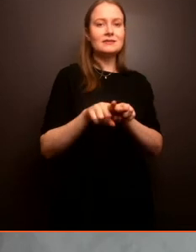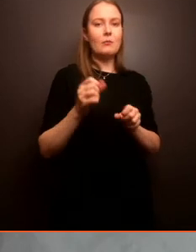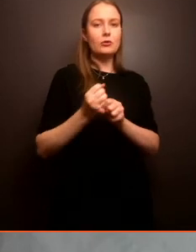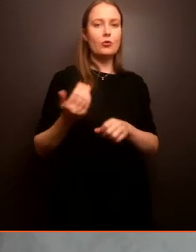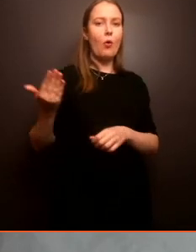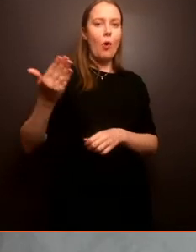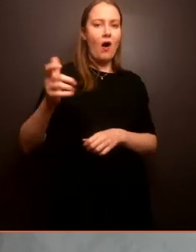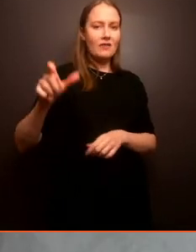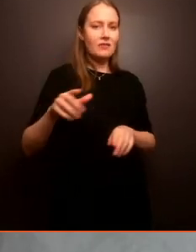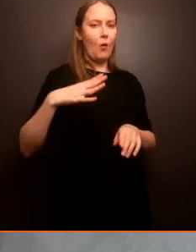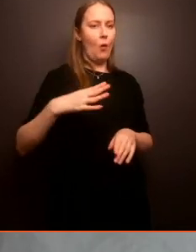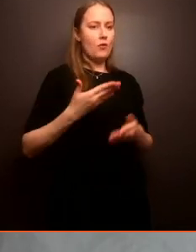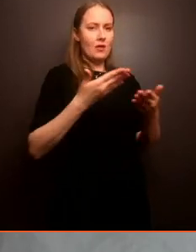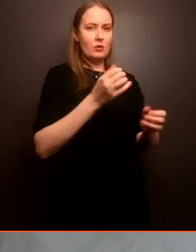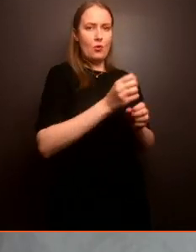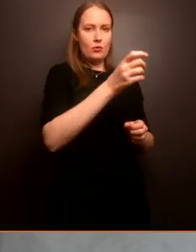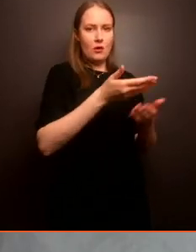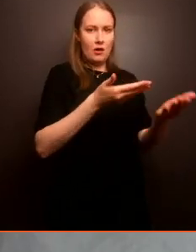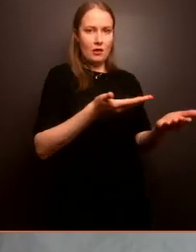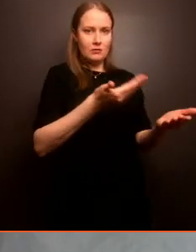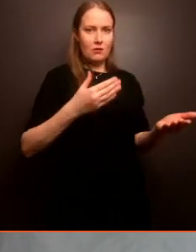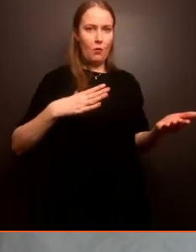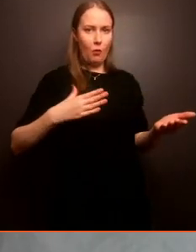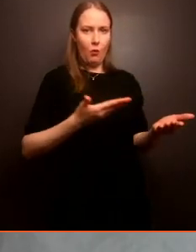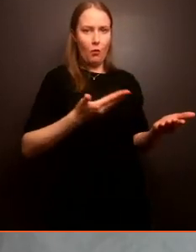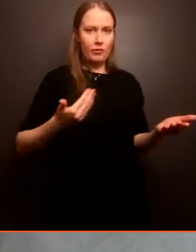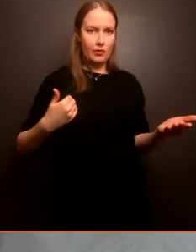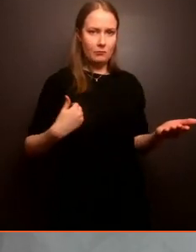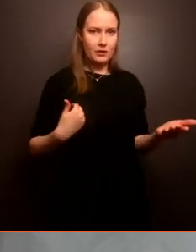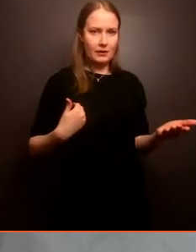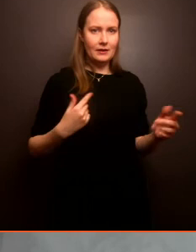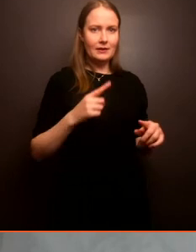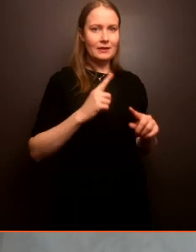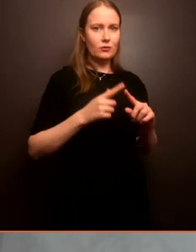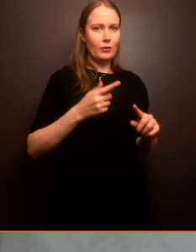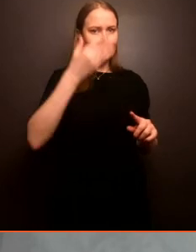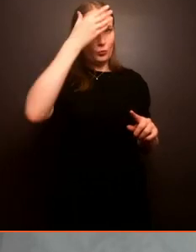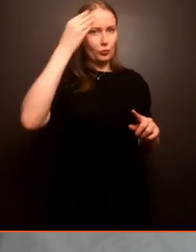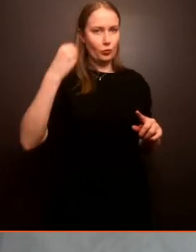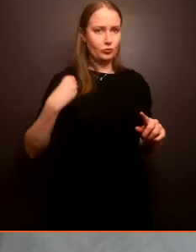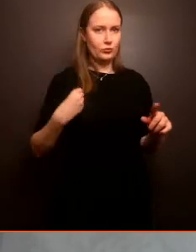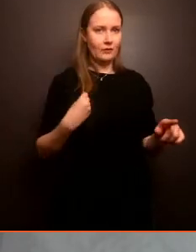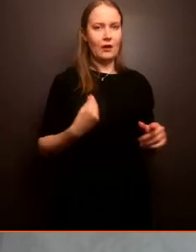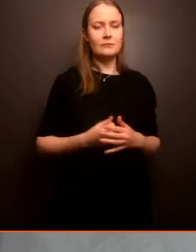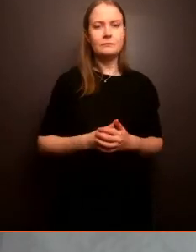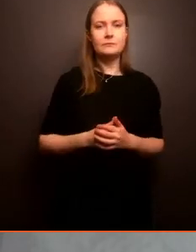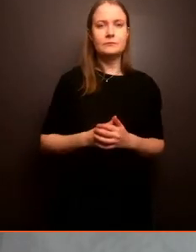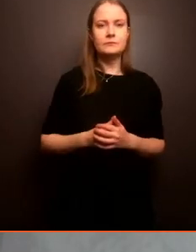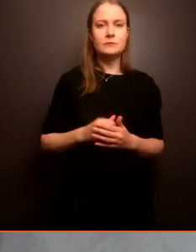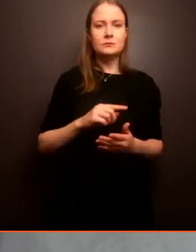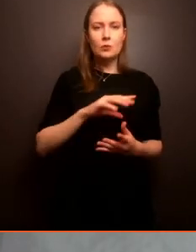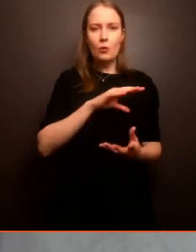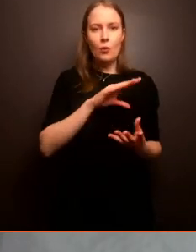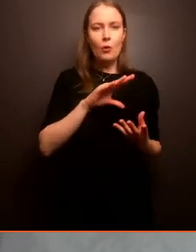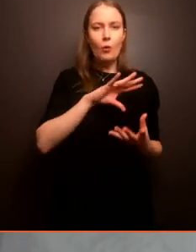töötajate ootused. Et me seda kindlasti tohiks ka töötajana ise ära unustada. Ja mis mulle kokkuvõtvalt Kadri